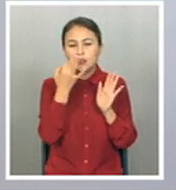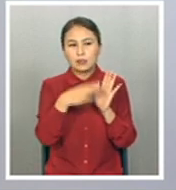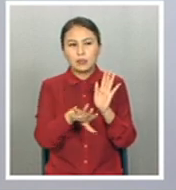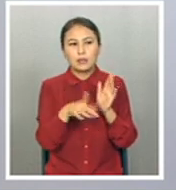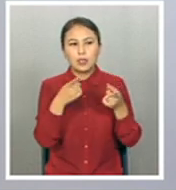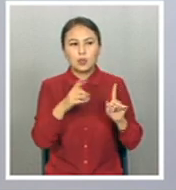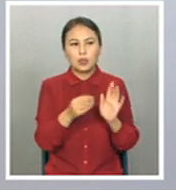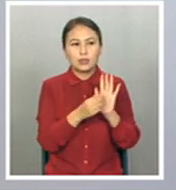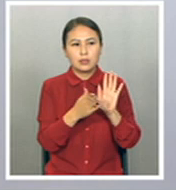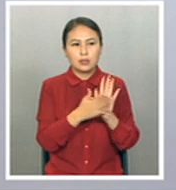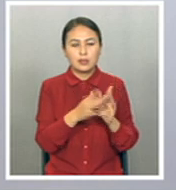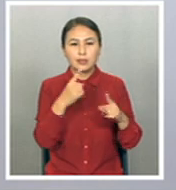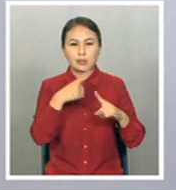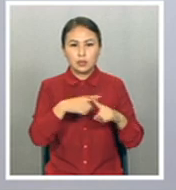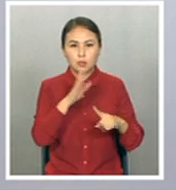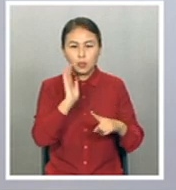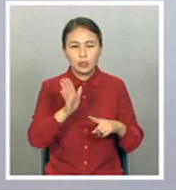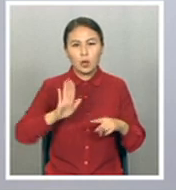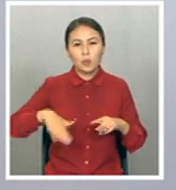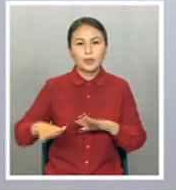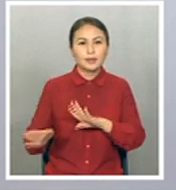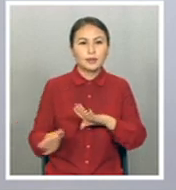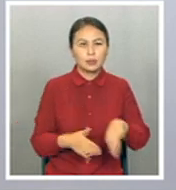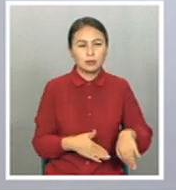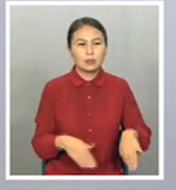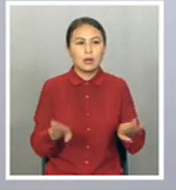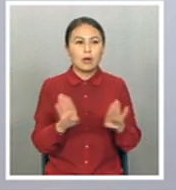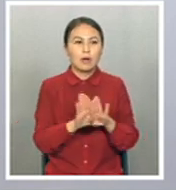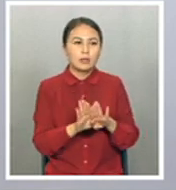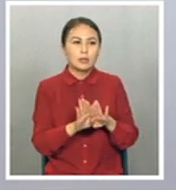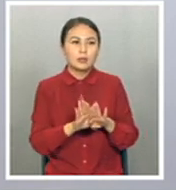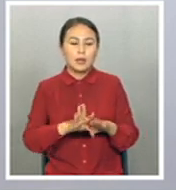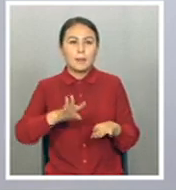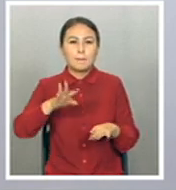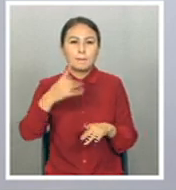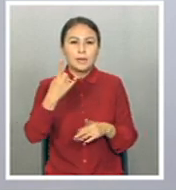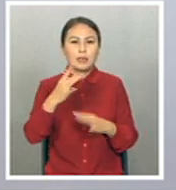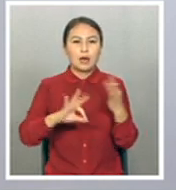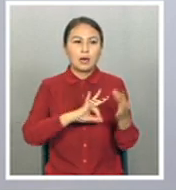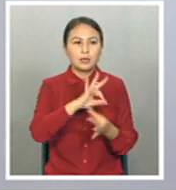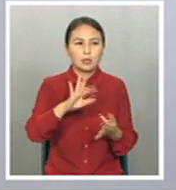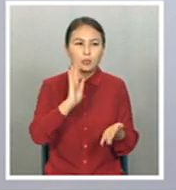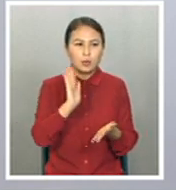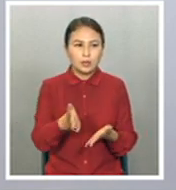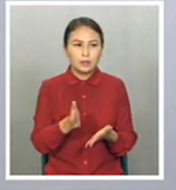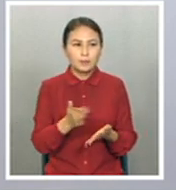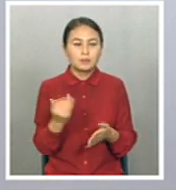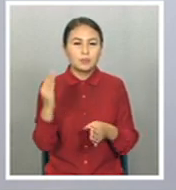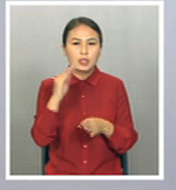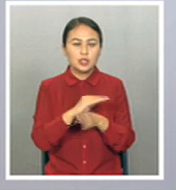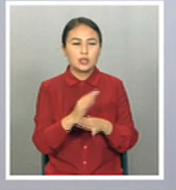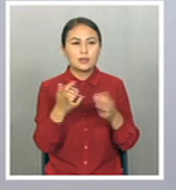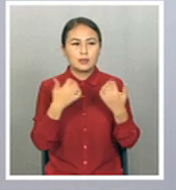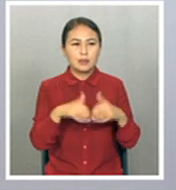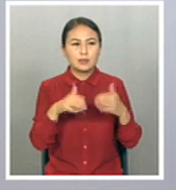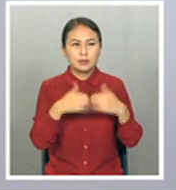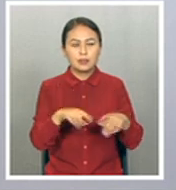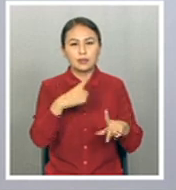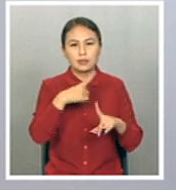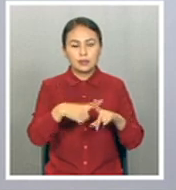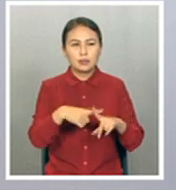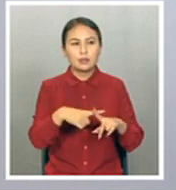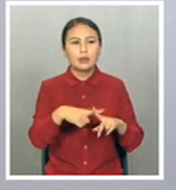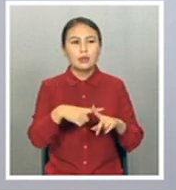алсақ X болады, одан кейінгі тұрған натурал сан, әрине одан 1-ге артық болады. Сол үшін мен бірінші санды X деп алдым, екінші